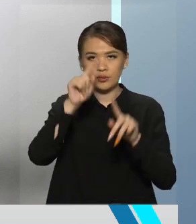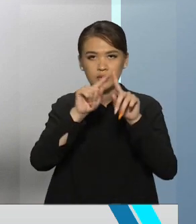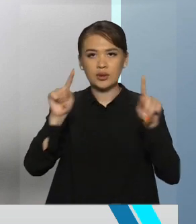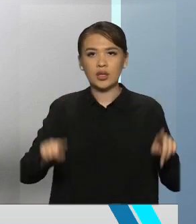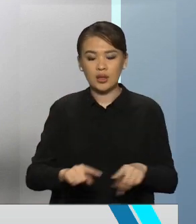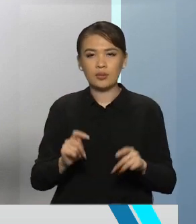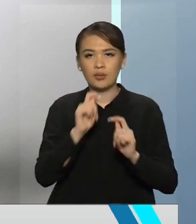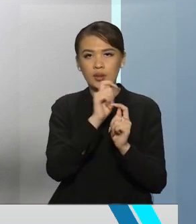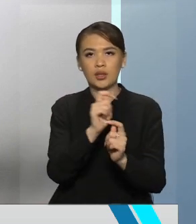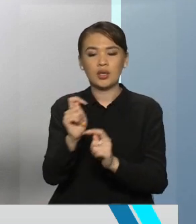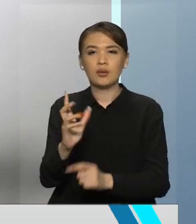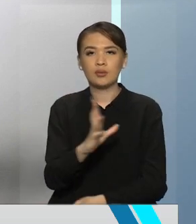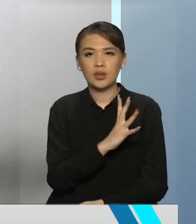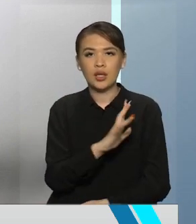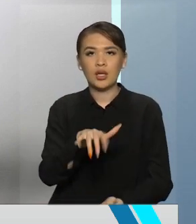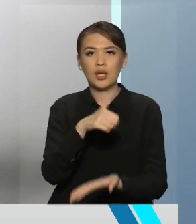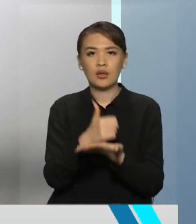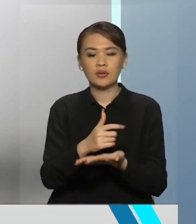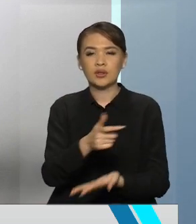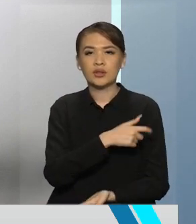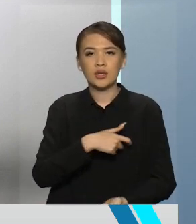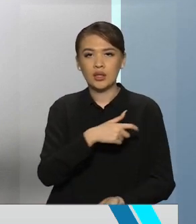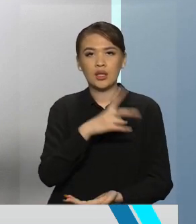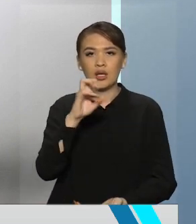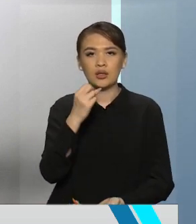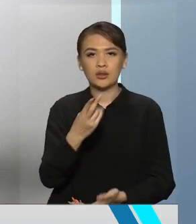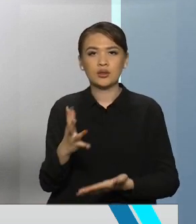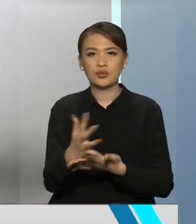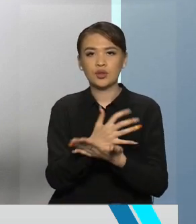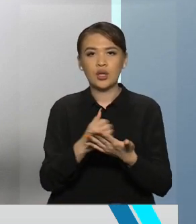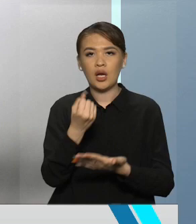и почетные грамоты. Главный тренер национальной